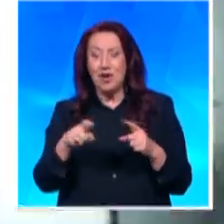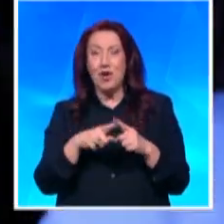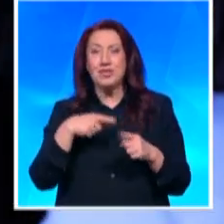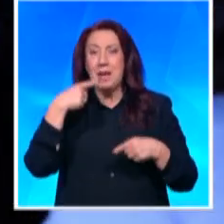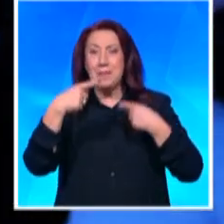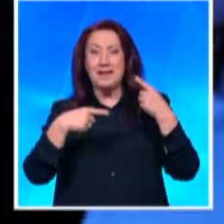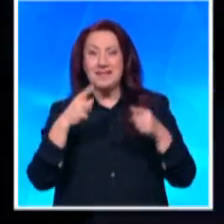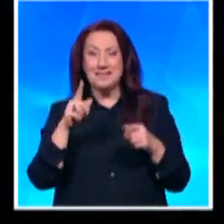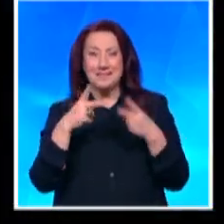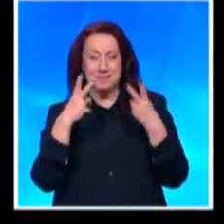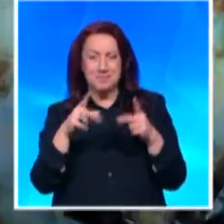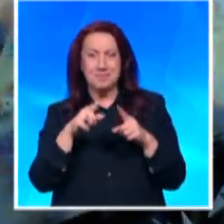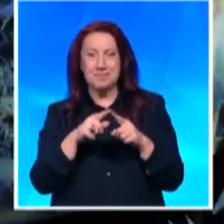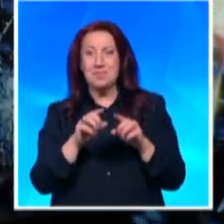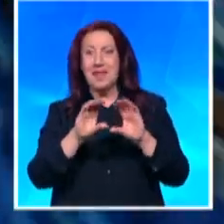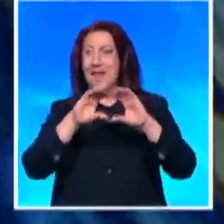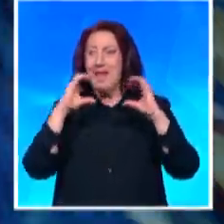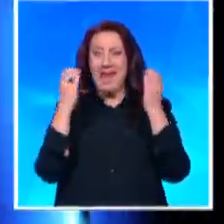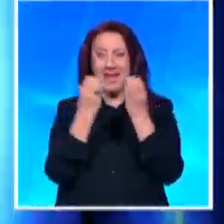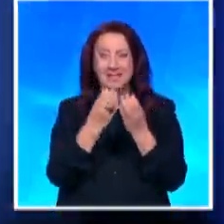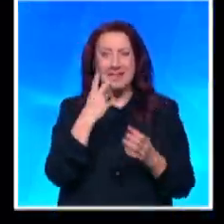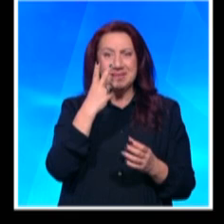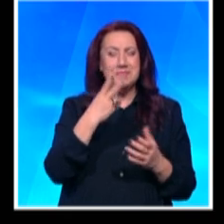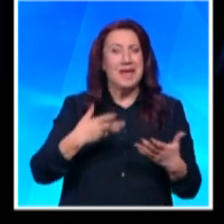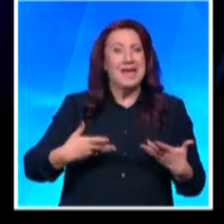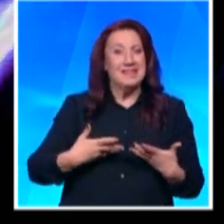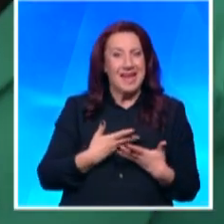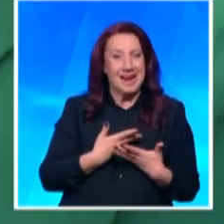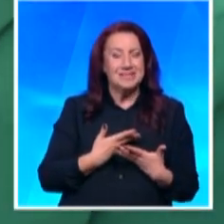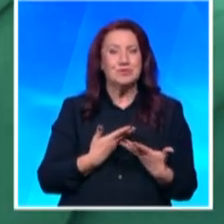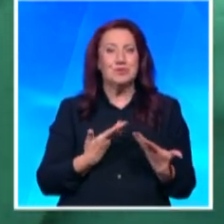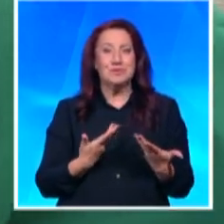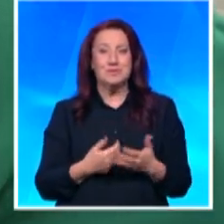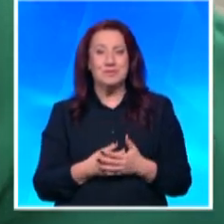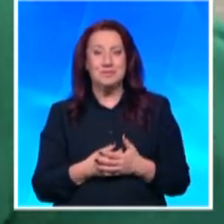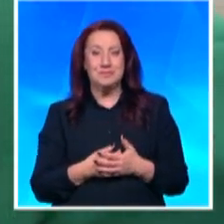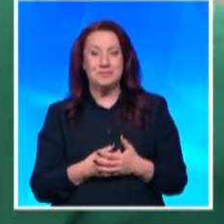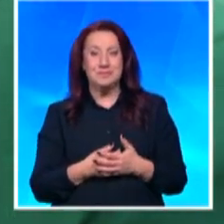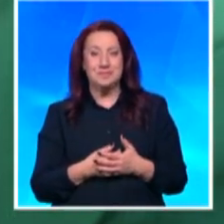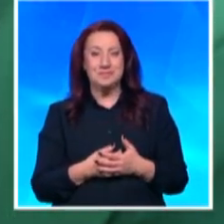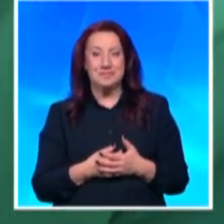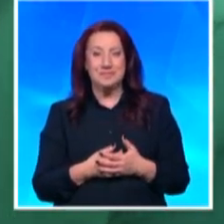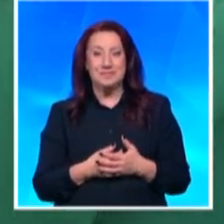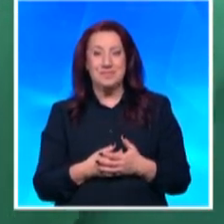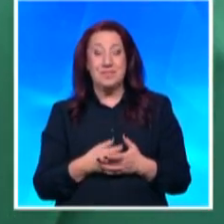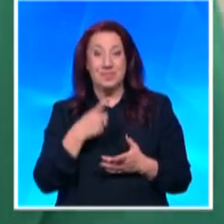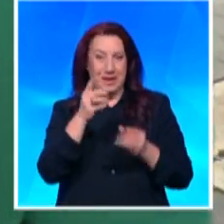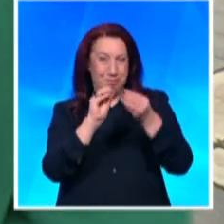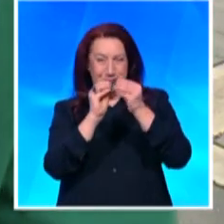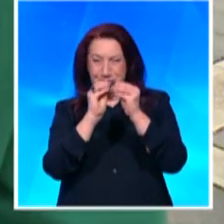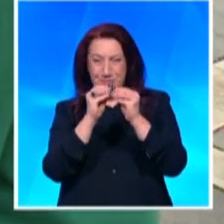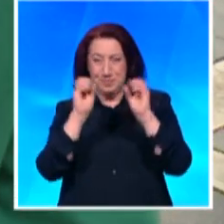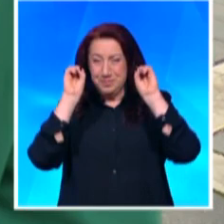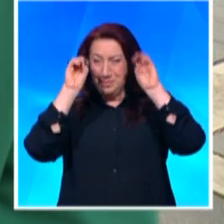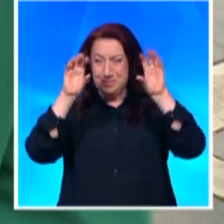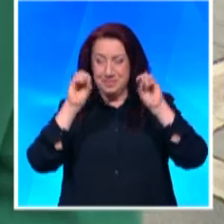творбата Ремодули. Повече за нея ще научим от Мария Лазарова. Добър вечер! Здравейте! Инсталацията е вдъхновена от